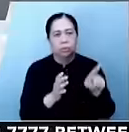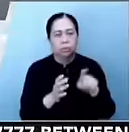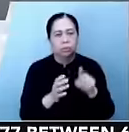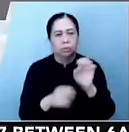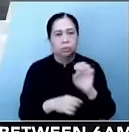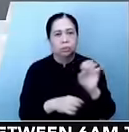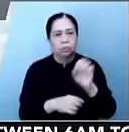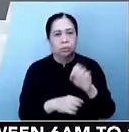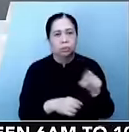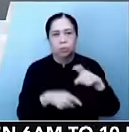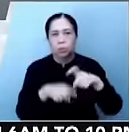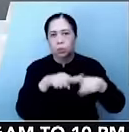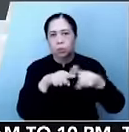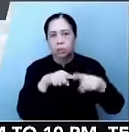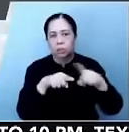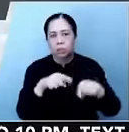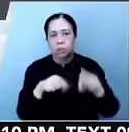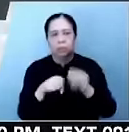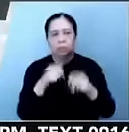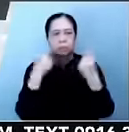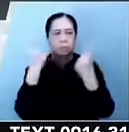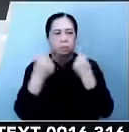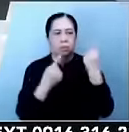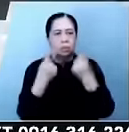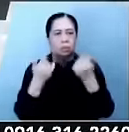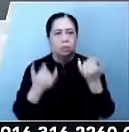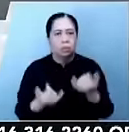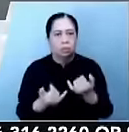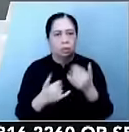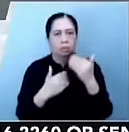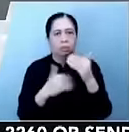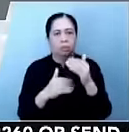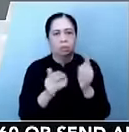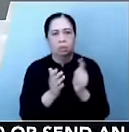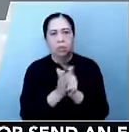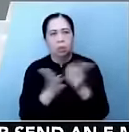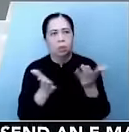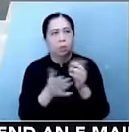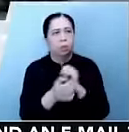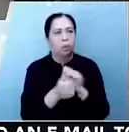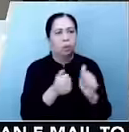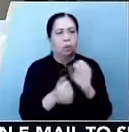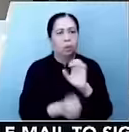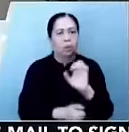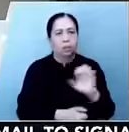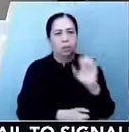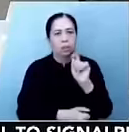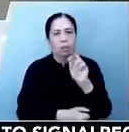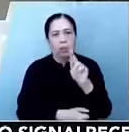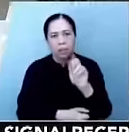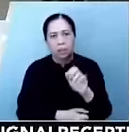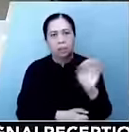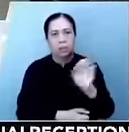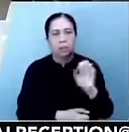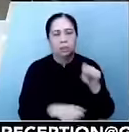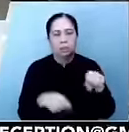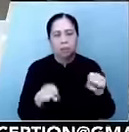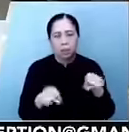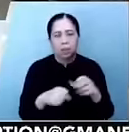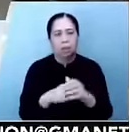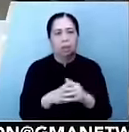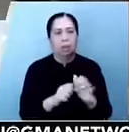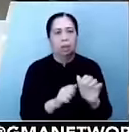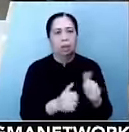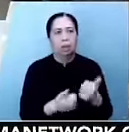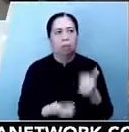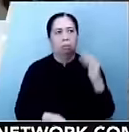sa kurente. Kaya nangangamba si Ernesto ngayong dilimitahan na kung saan pwede ang e-trike at e-bike. Lumilit din yung